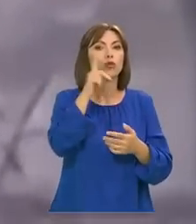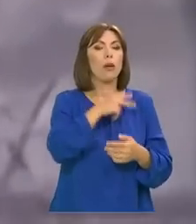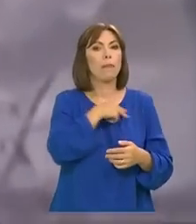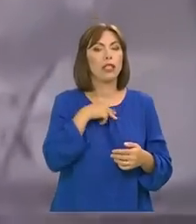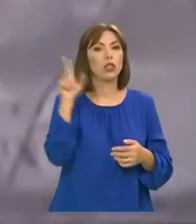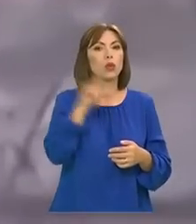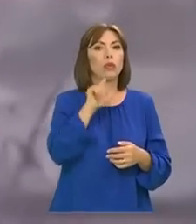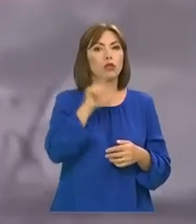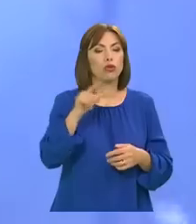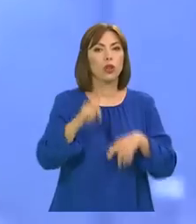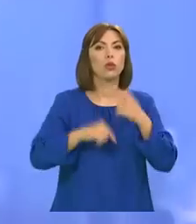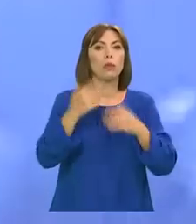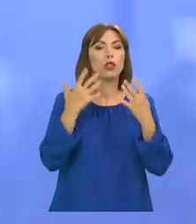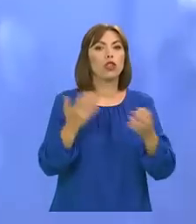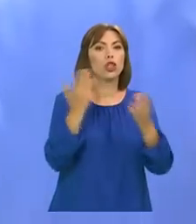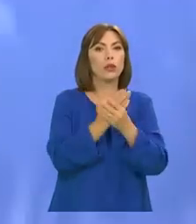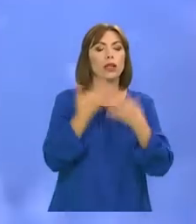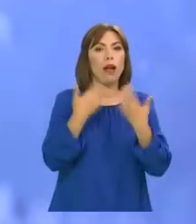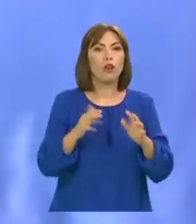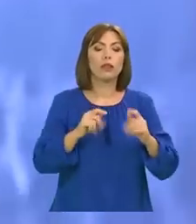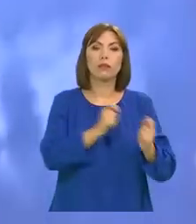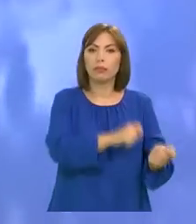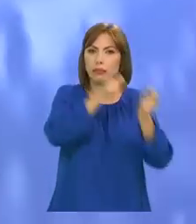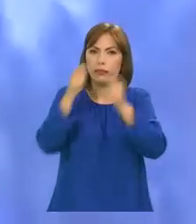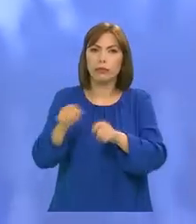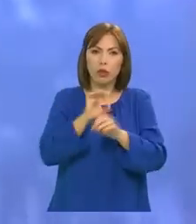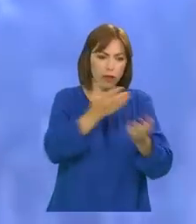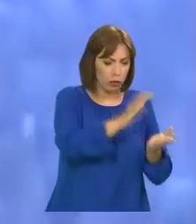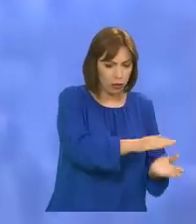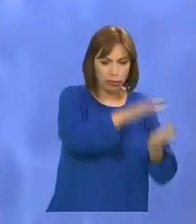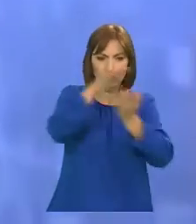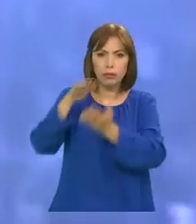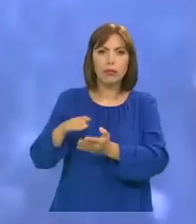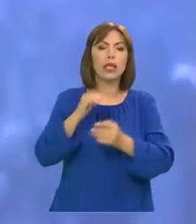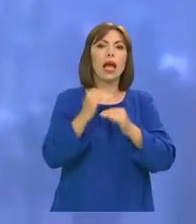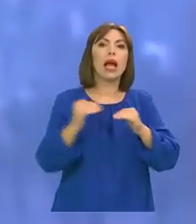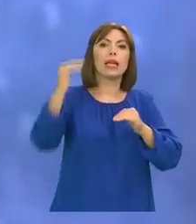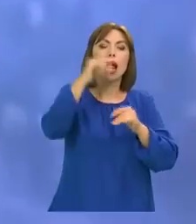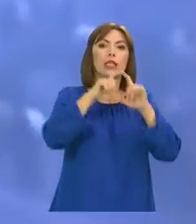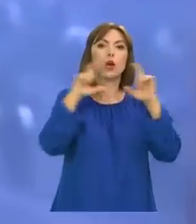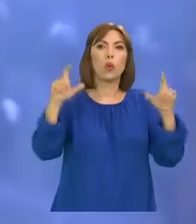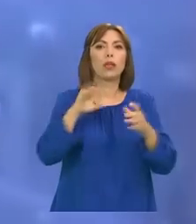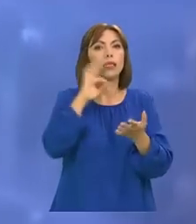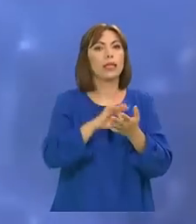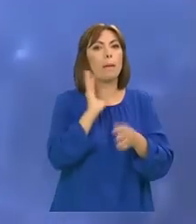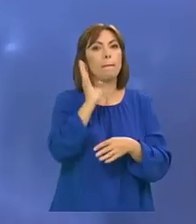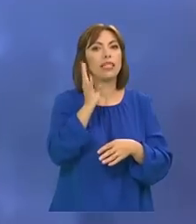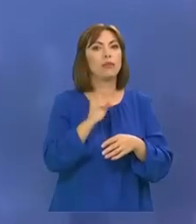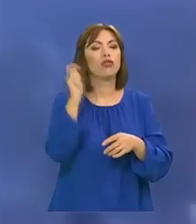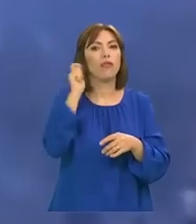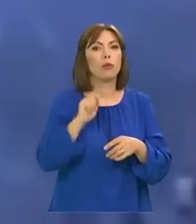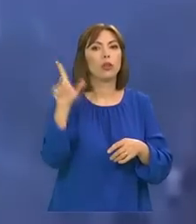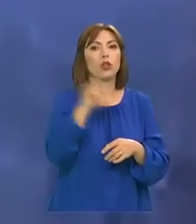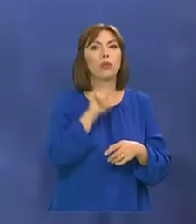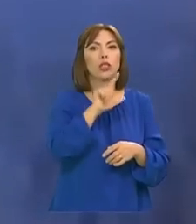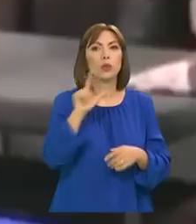2022, după ce dosarul a fost restituit fizic de la Înalta Curte la data de 14